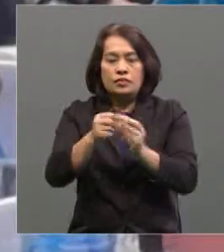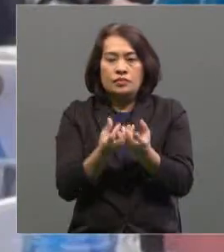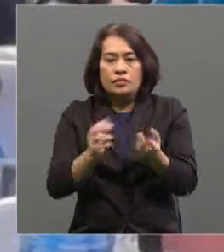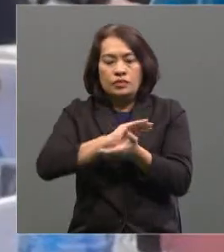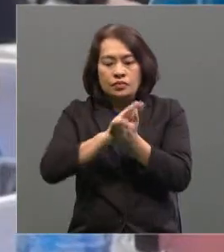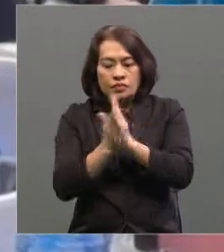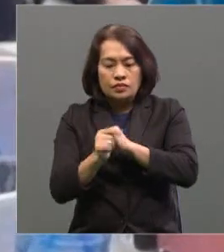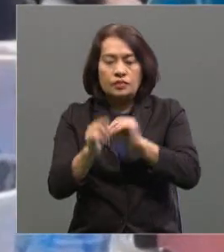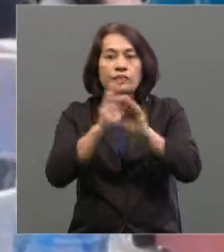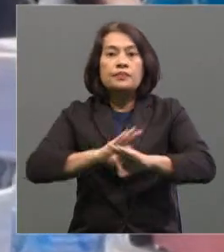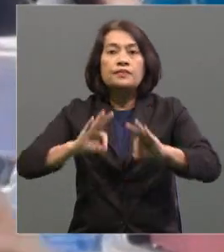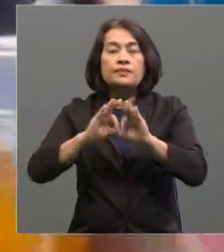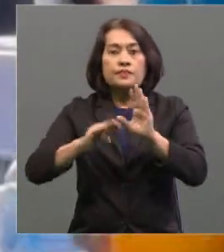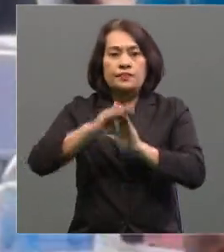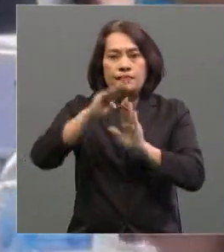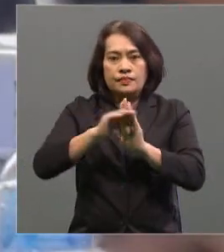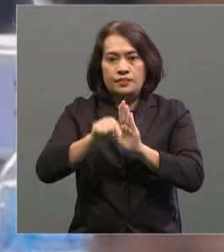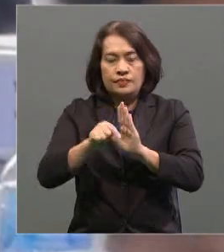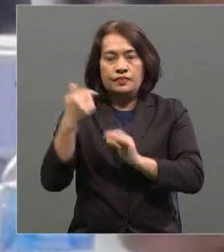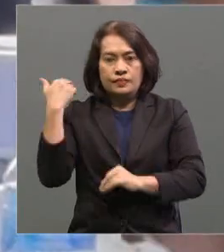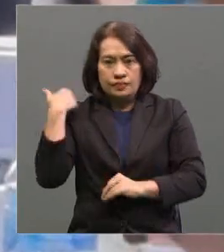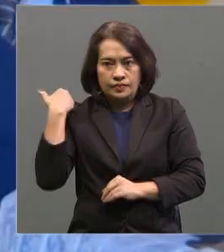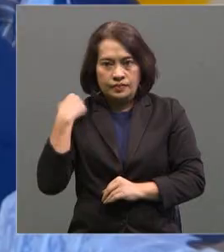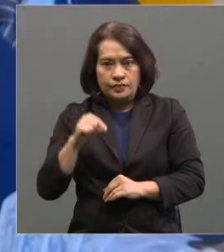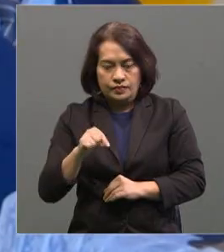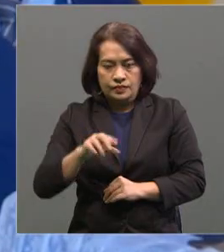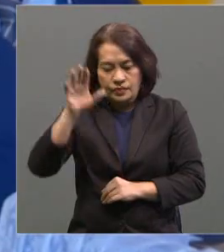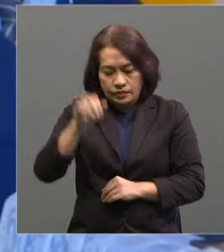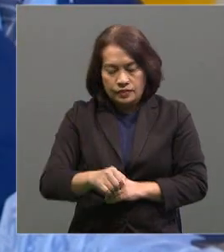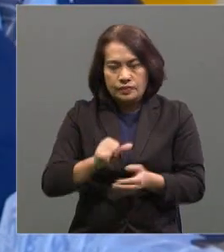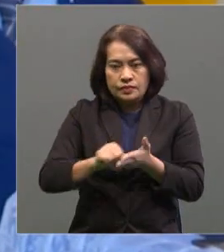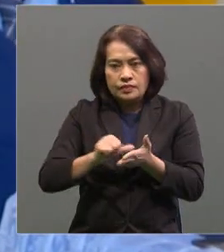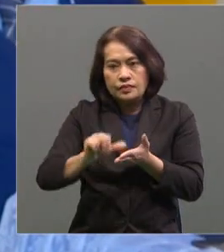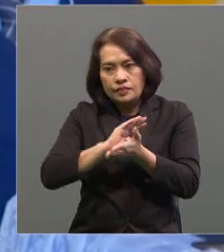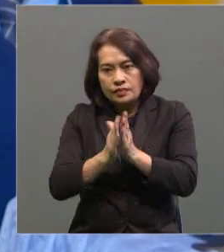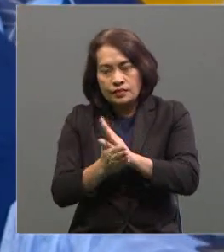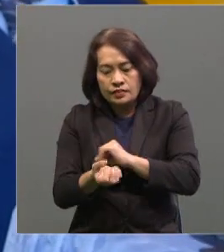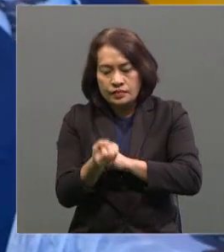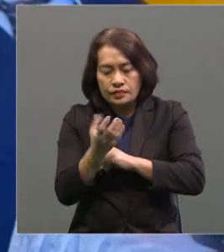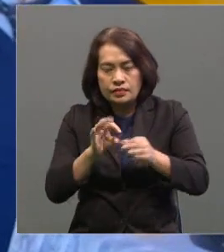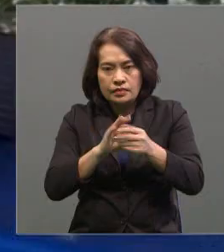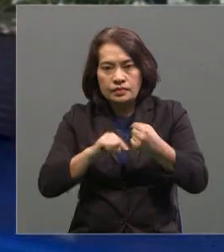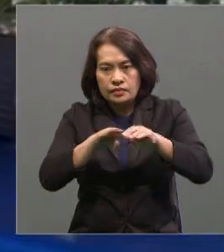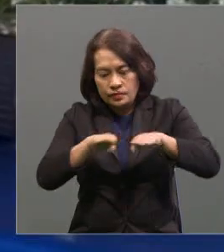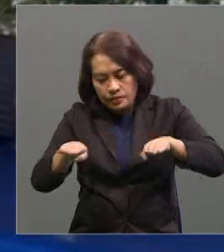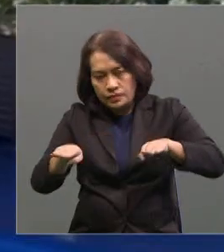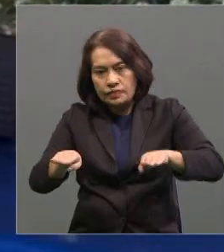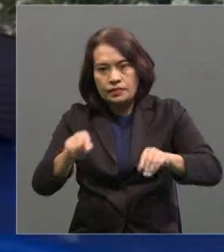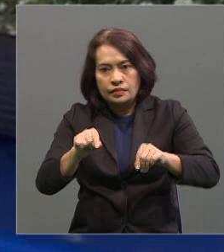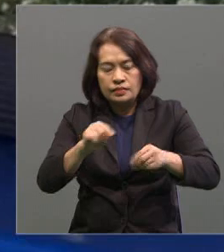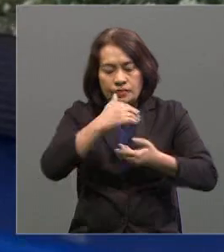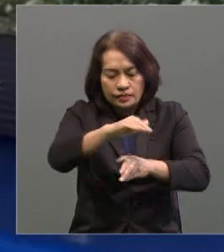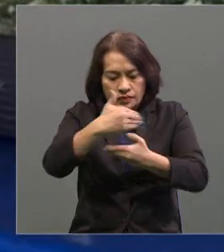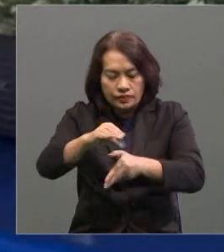สำคัญของภาคเหนือตอนบนหากนำเอาหลักการเหล่านี้ไปปรับใช้ให้ได้มาตรฐานแล้วก็ให้สามารถส่งออกสู่